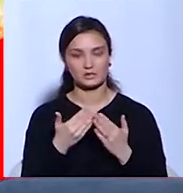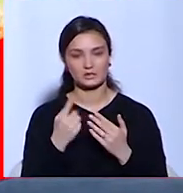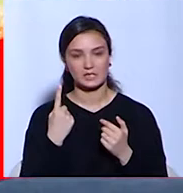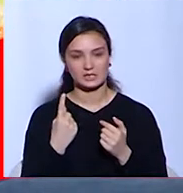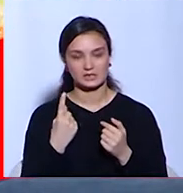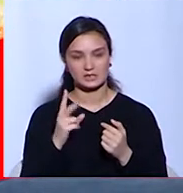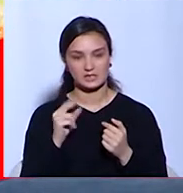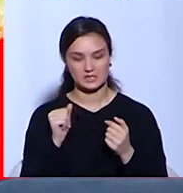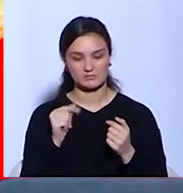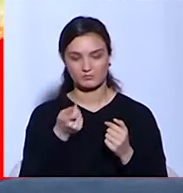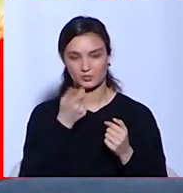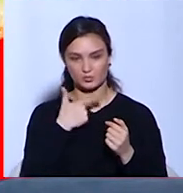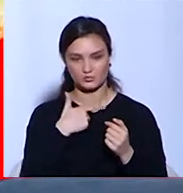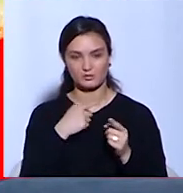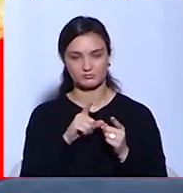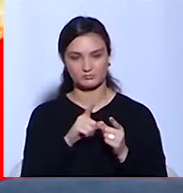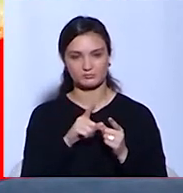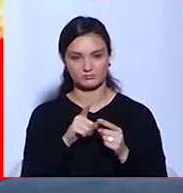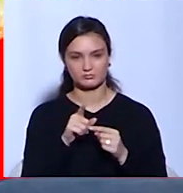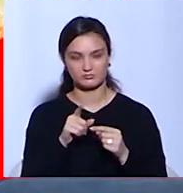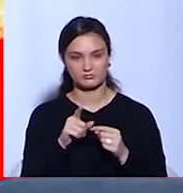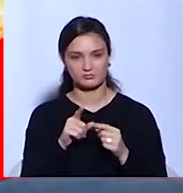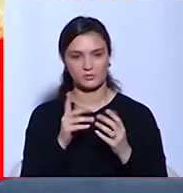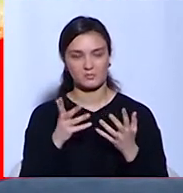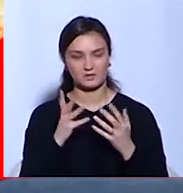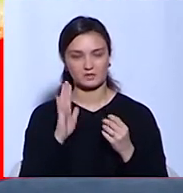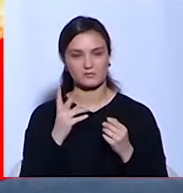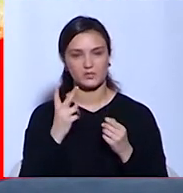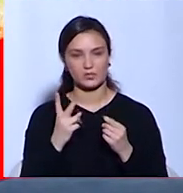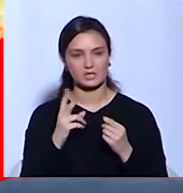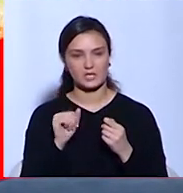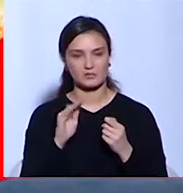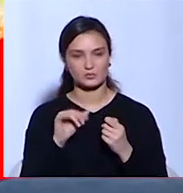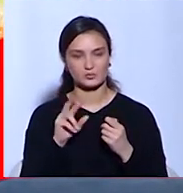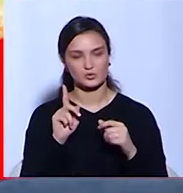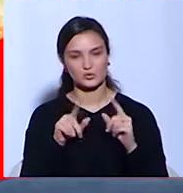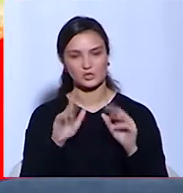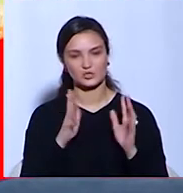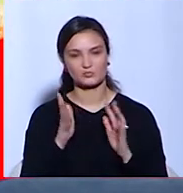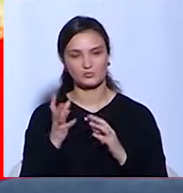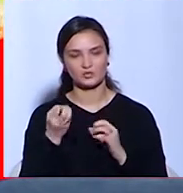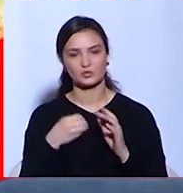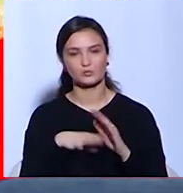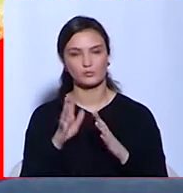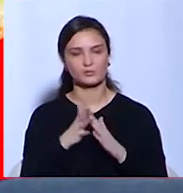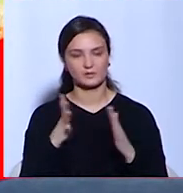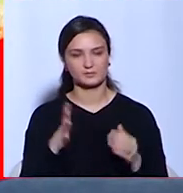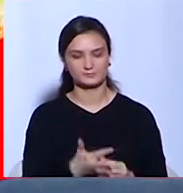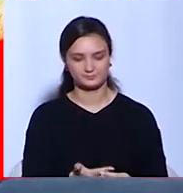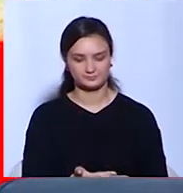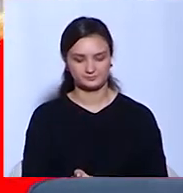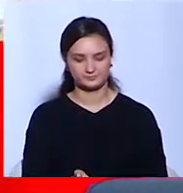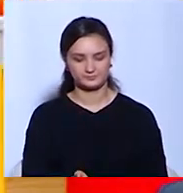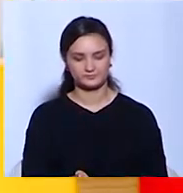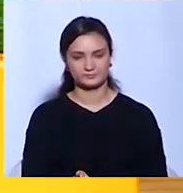ერთი კაფსულა მივიღეთ, რეალურად კლინიკური ეფექტი გვექნება ორი კაფსულის, ან ზოგიერთი პრეპარატის შემთხვევაში კიდევ უფრო მეტი.